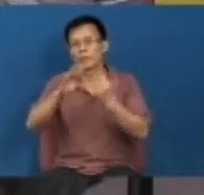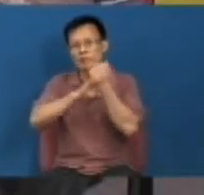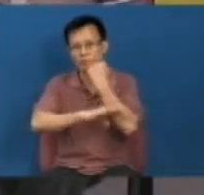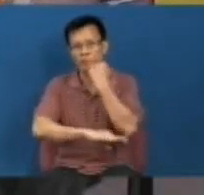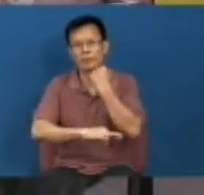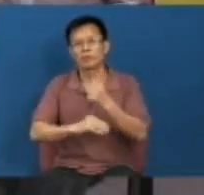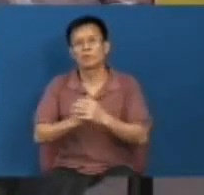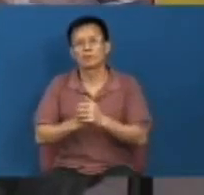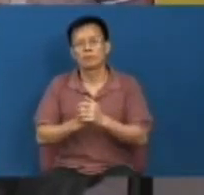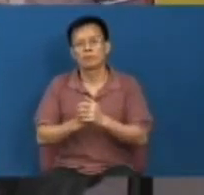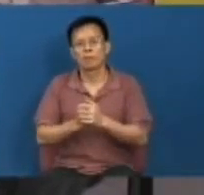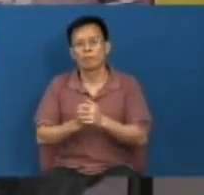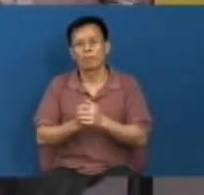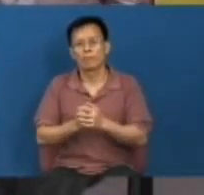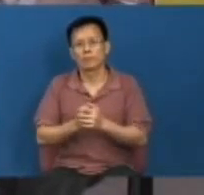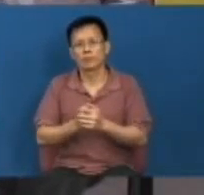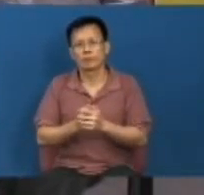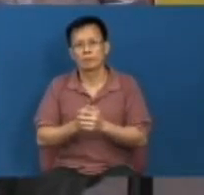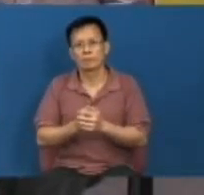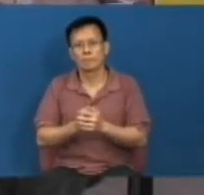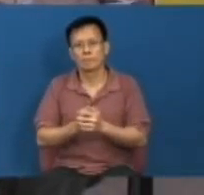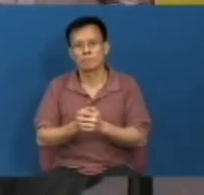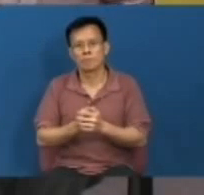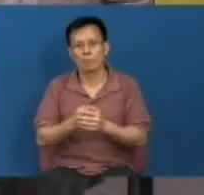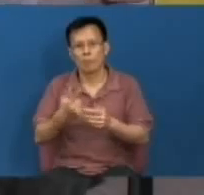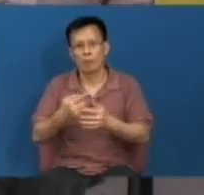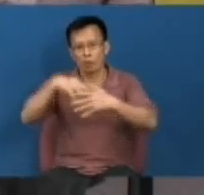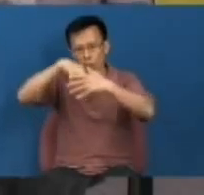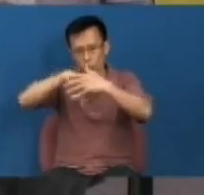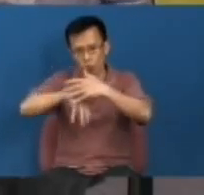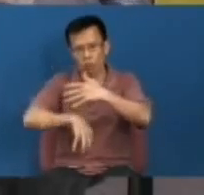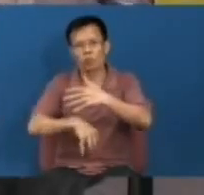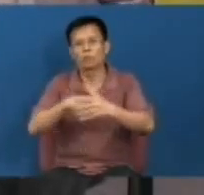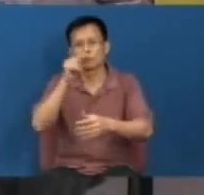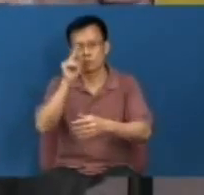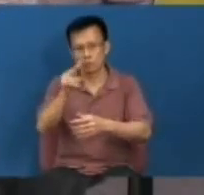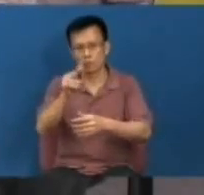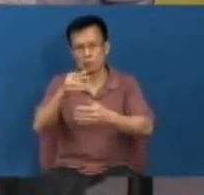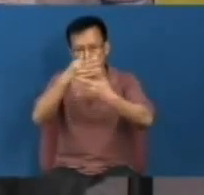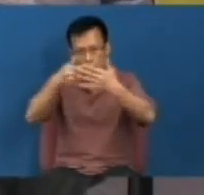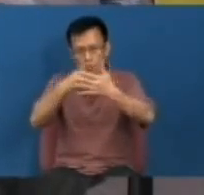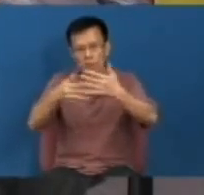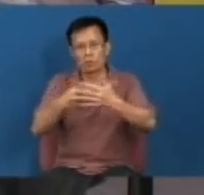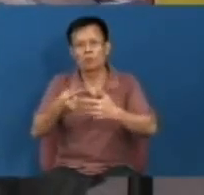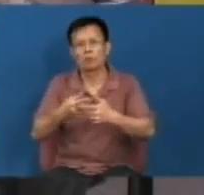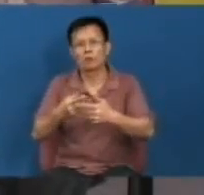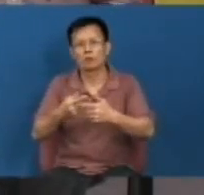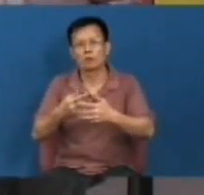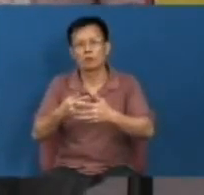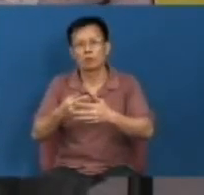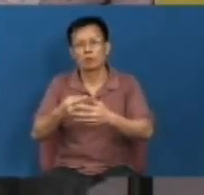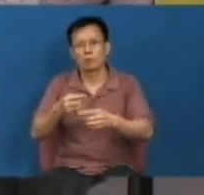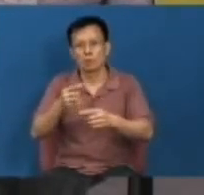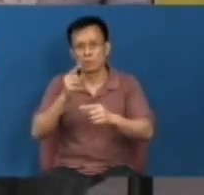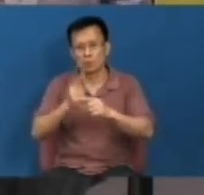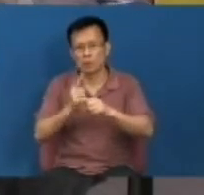啲叫嗰啲可能佢哋嘅叫做咩叫做係嗰啲係內部嘅指引又好規矩又好，只有立法會先去立